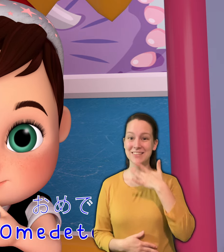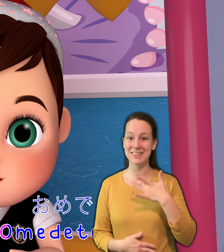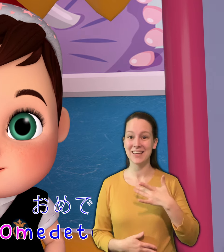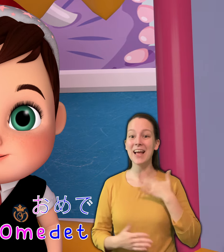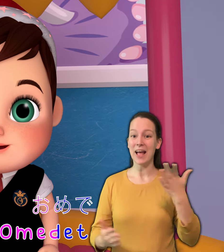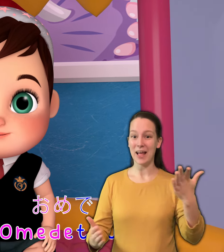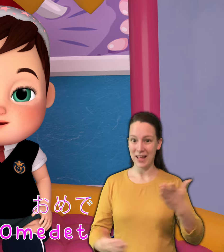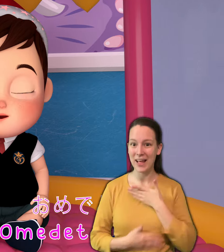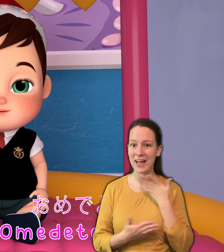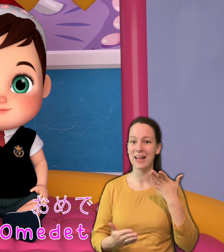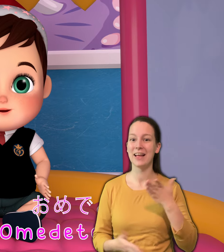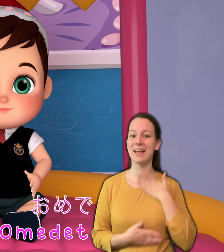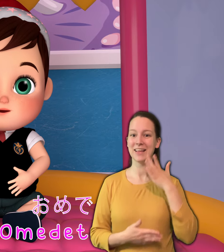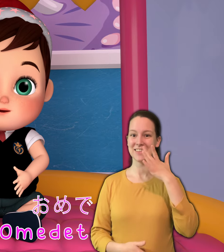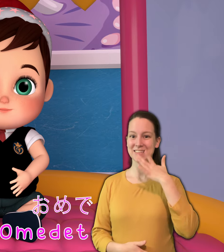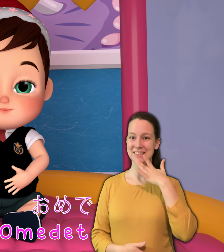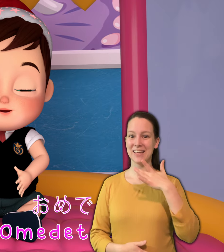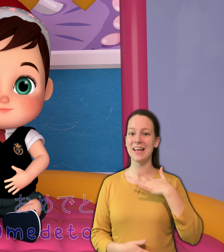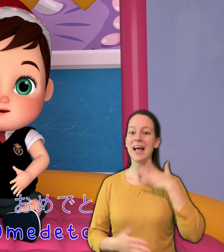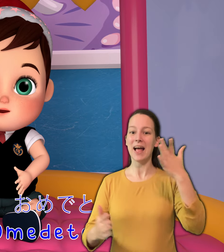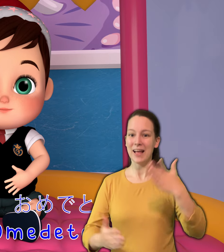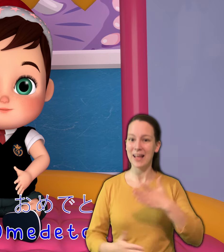誕生日おめでとう